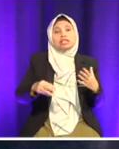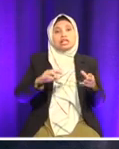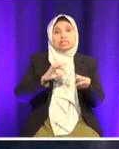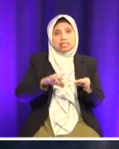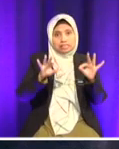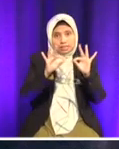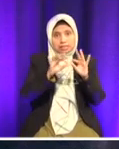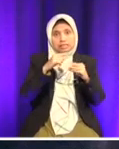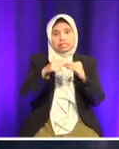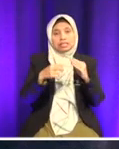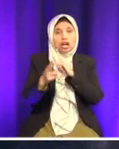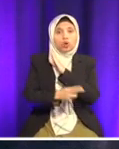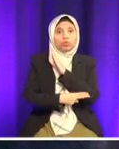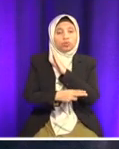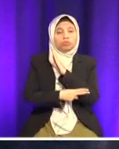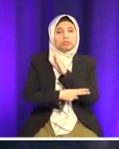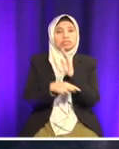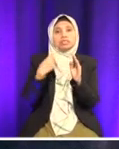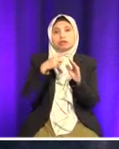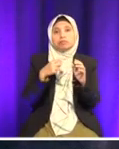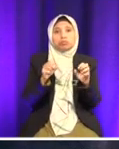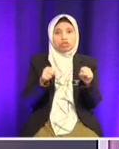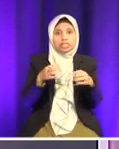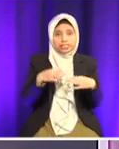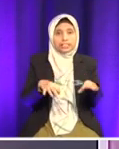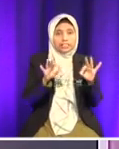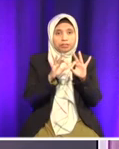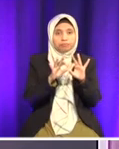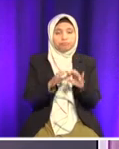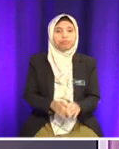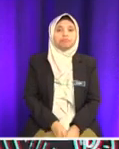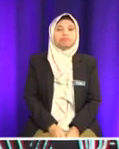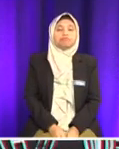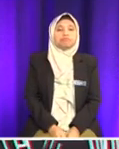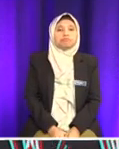dalil itu nah silakan parah